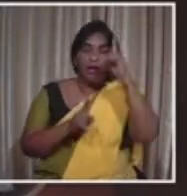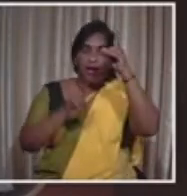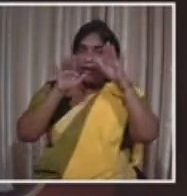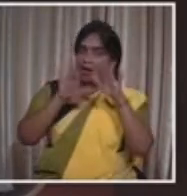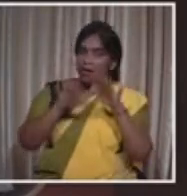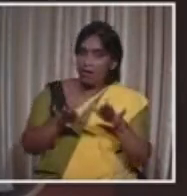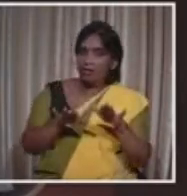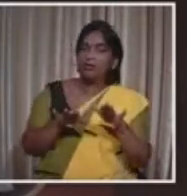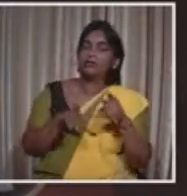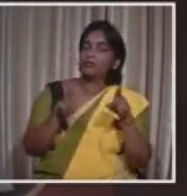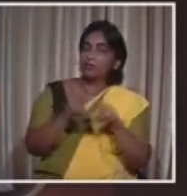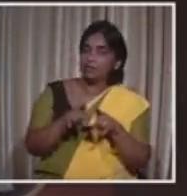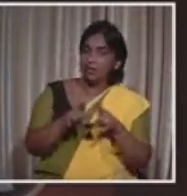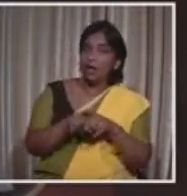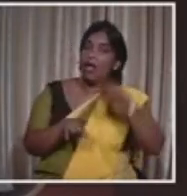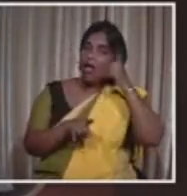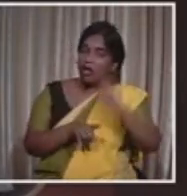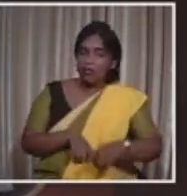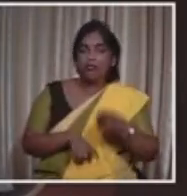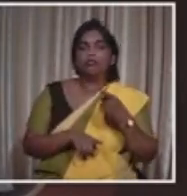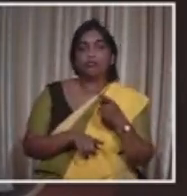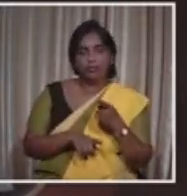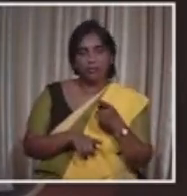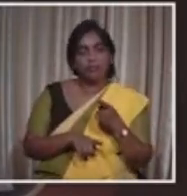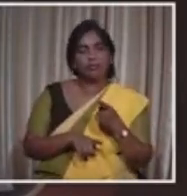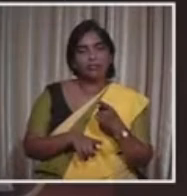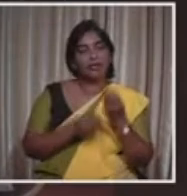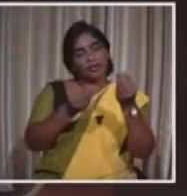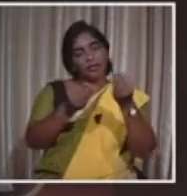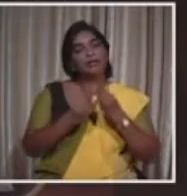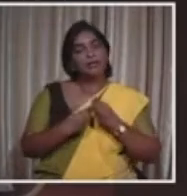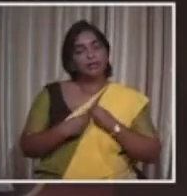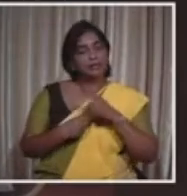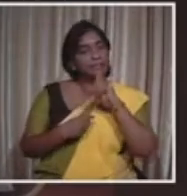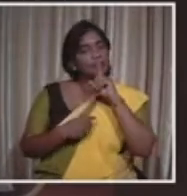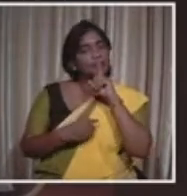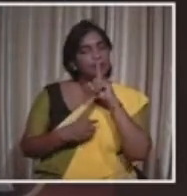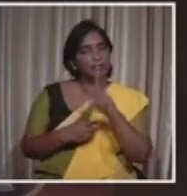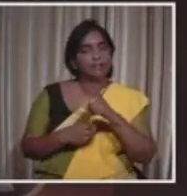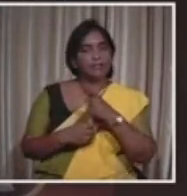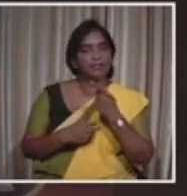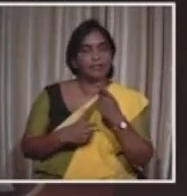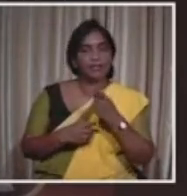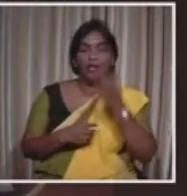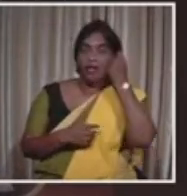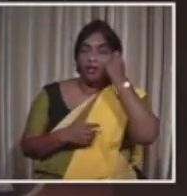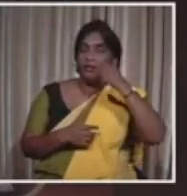ආශිර්වාදය ඒ වගේම අනුමැතිය ලැබේවා කියා පතමින් මගේ